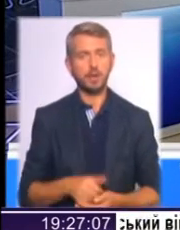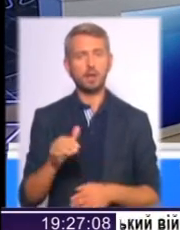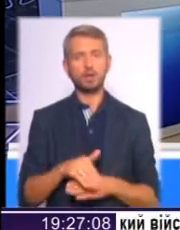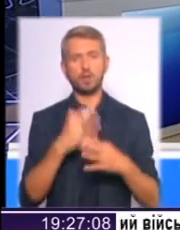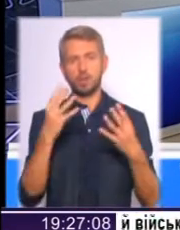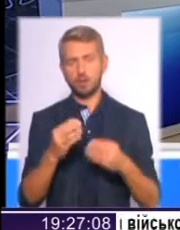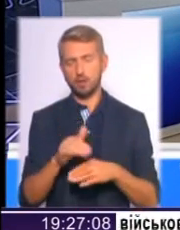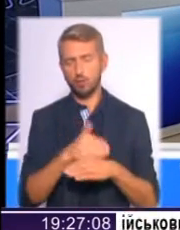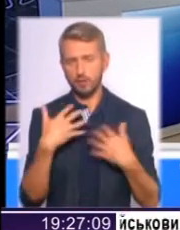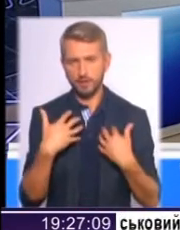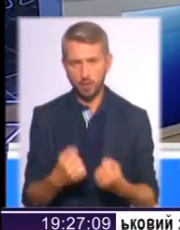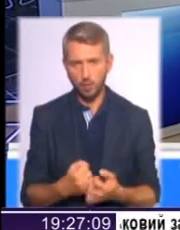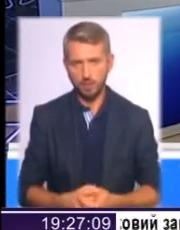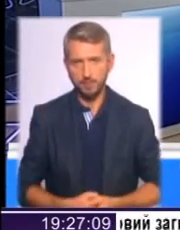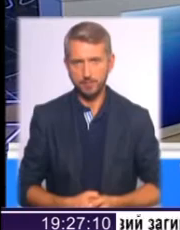Добрий вечір.